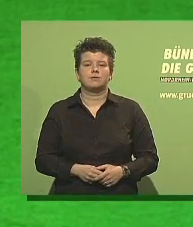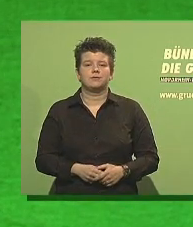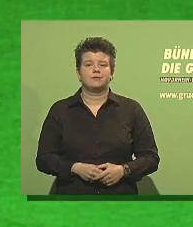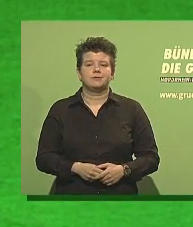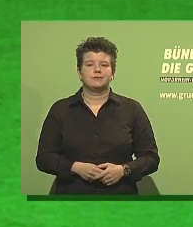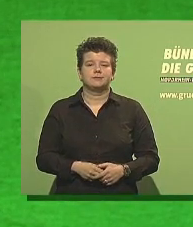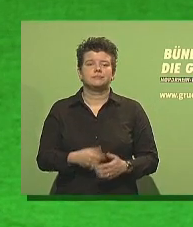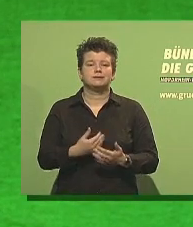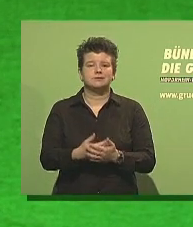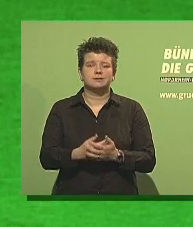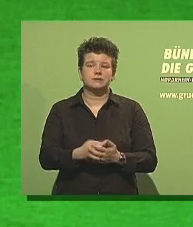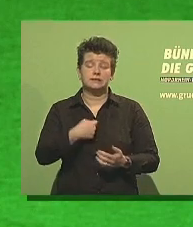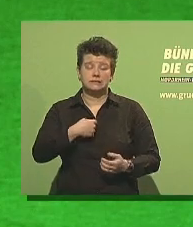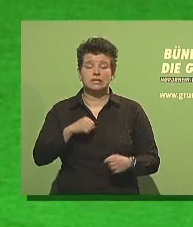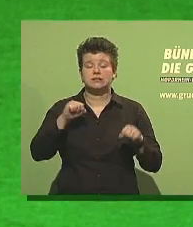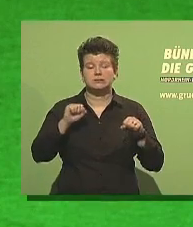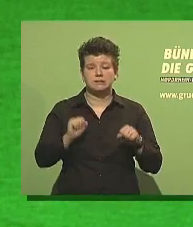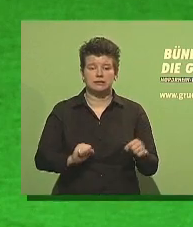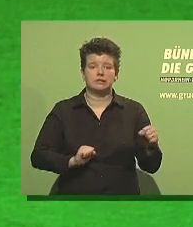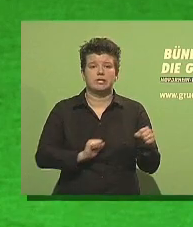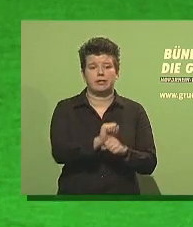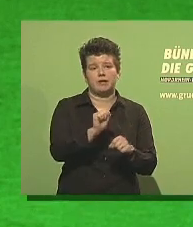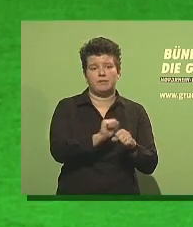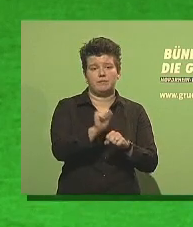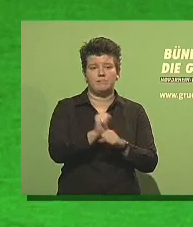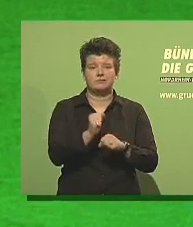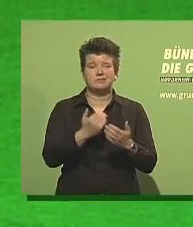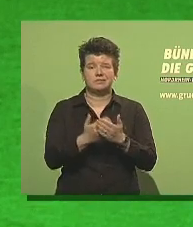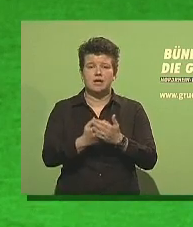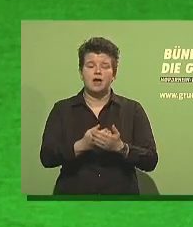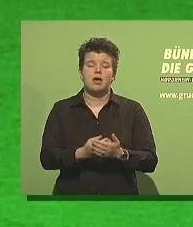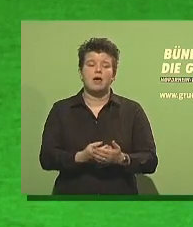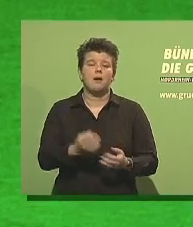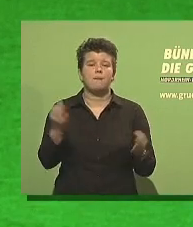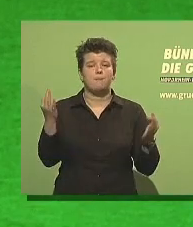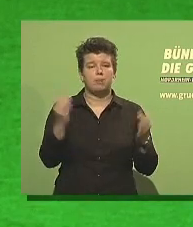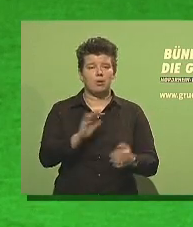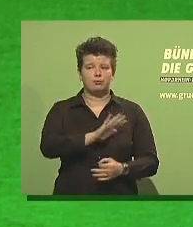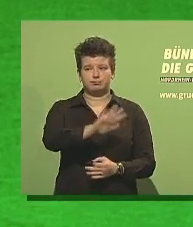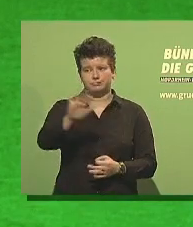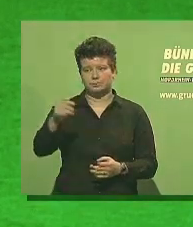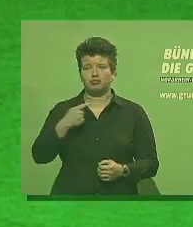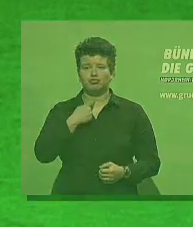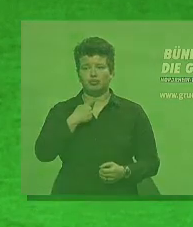ich auch auf diesem Platz an und brauche dazu eure Stimme. Danke.